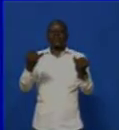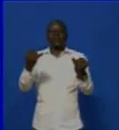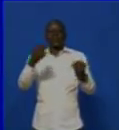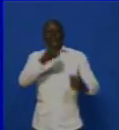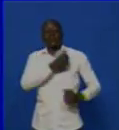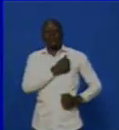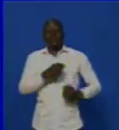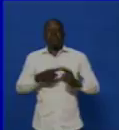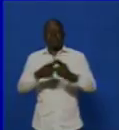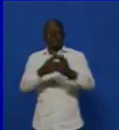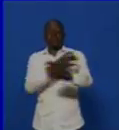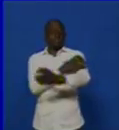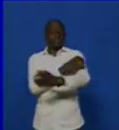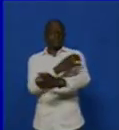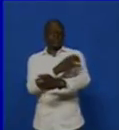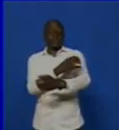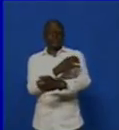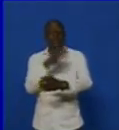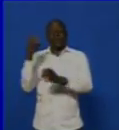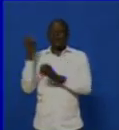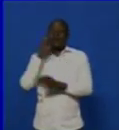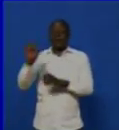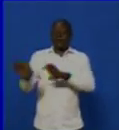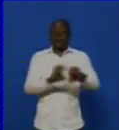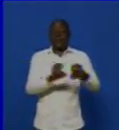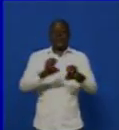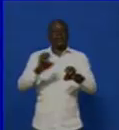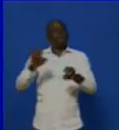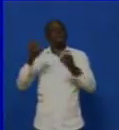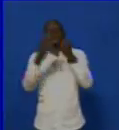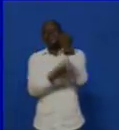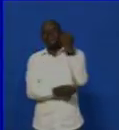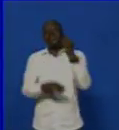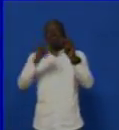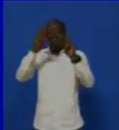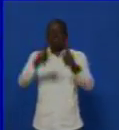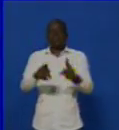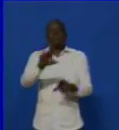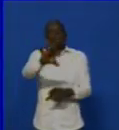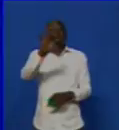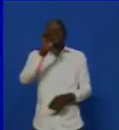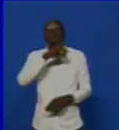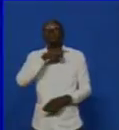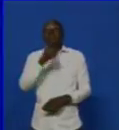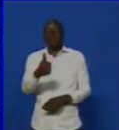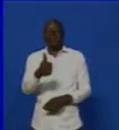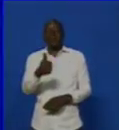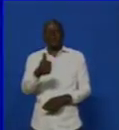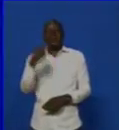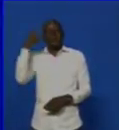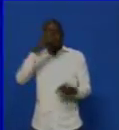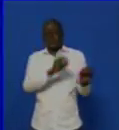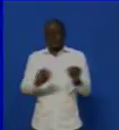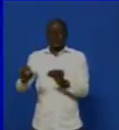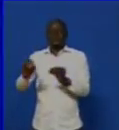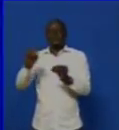muscles. Elle a pilonné les positions des fameux individus non identifiés, ce ne sont pas mes mots, une opération qui